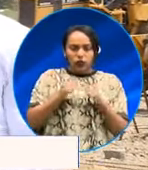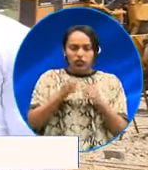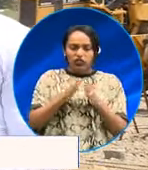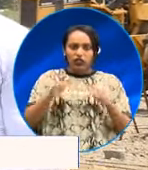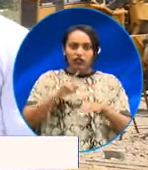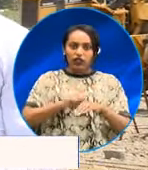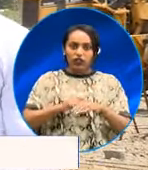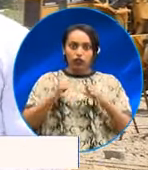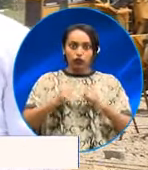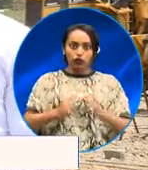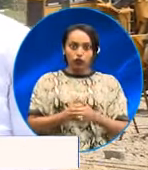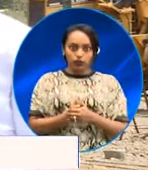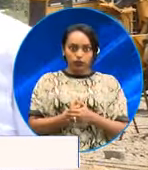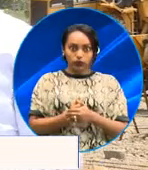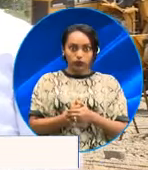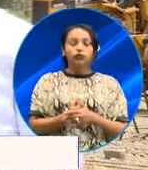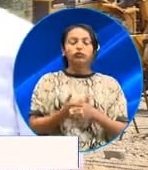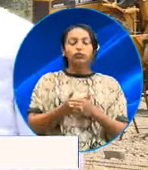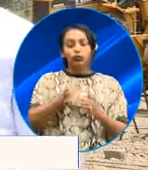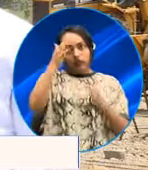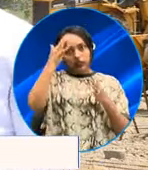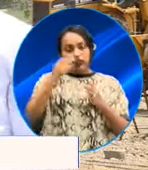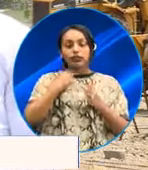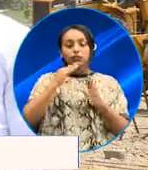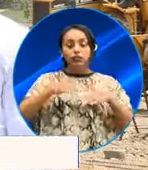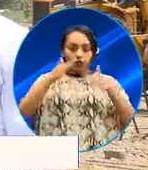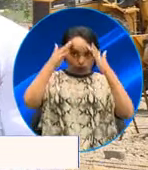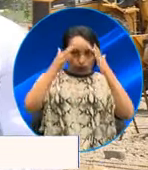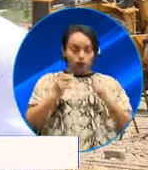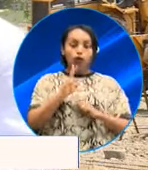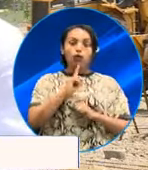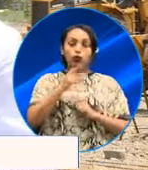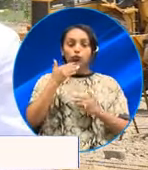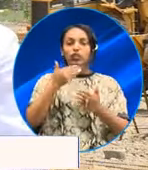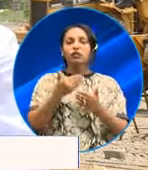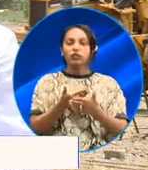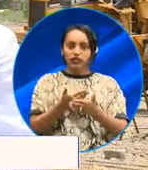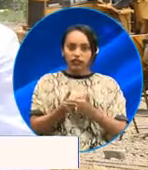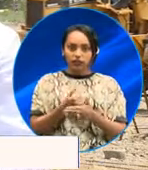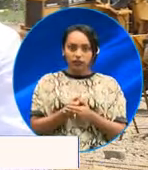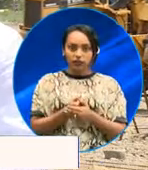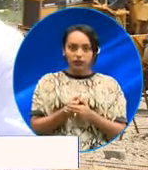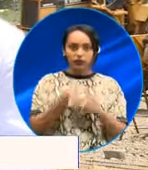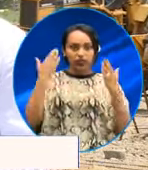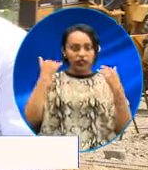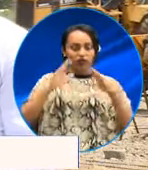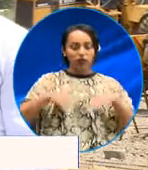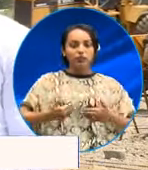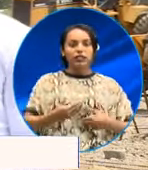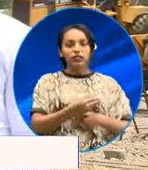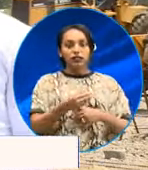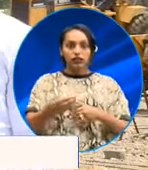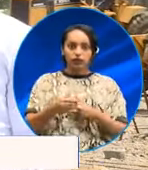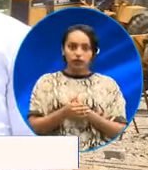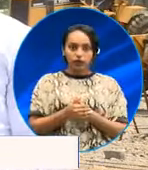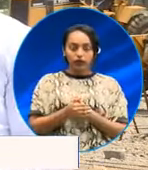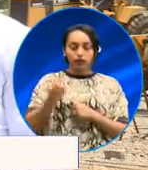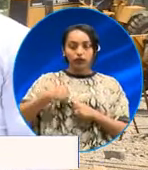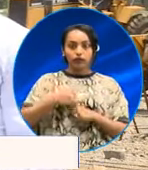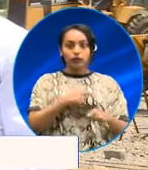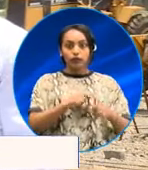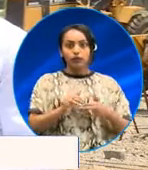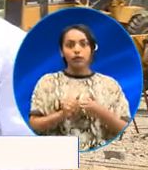ታግሶ ድምፅ ለመስጠት መወሰኑ በውጥነቱ የሚያስመሰግን ተስፋ የሚሰጥና